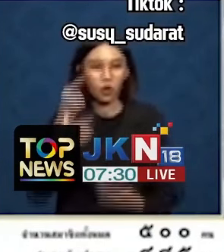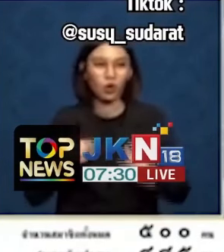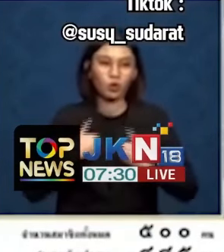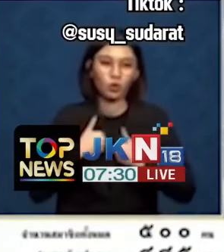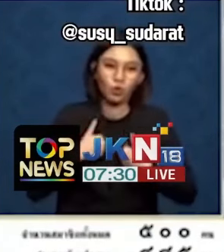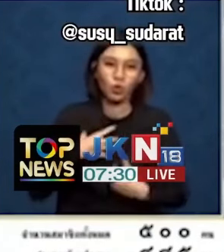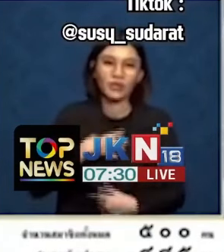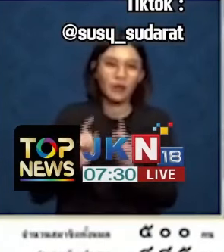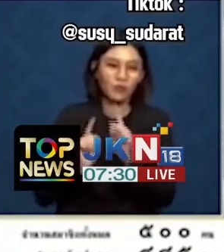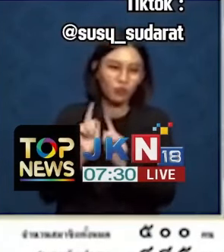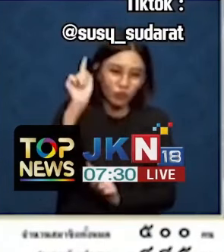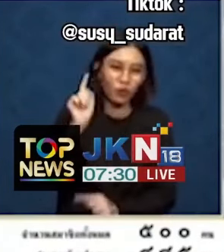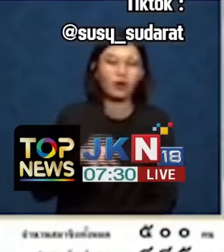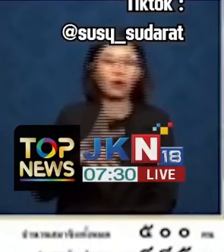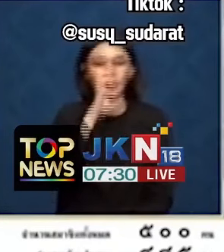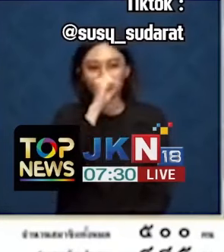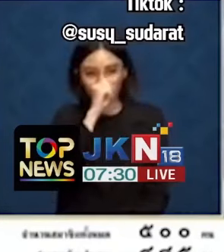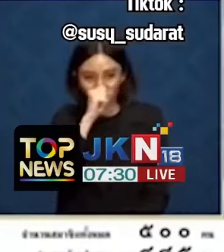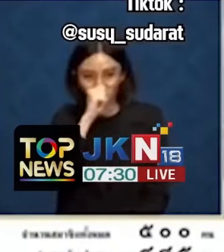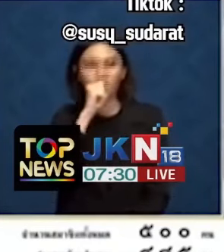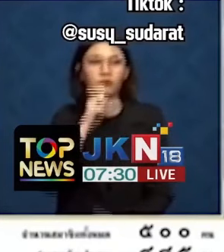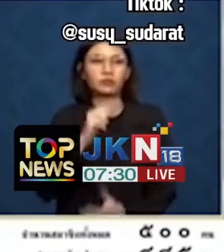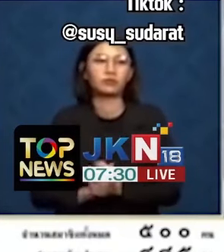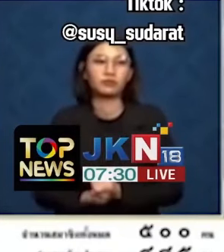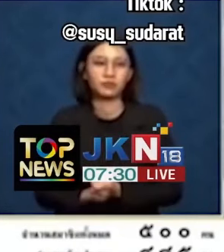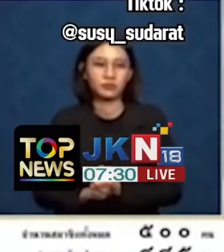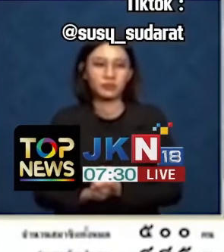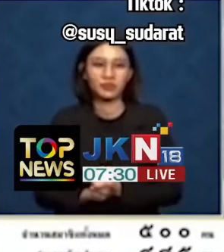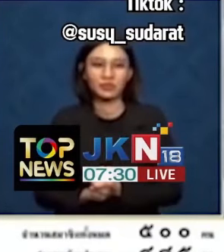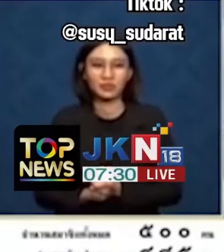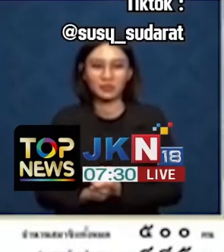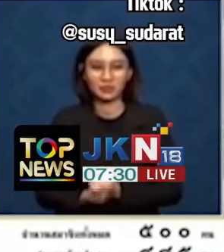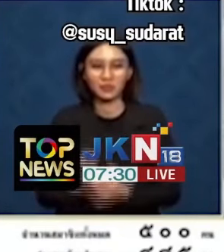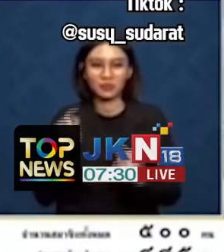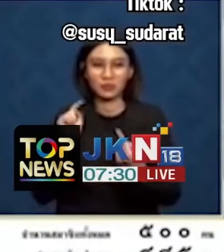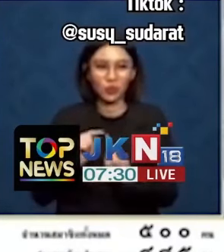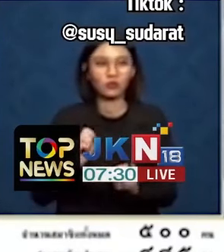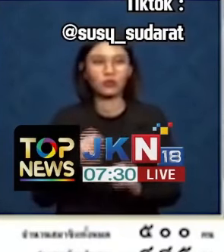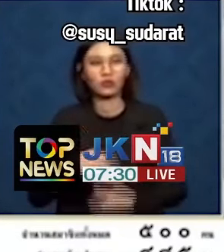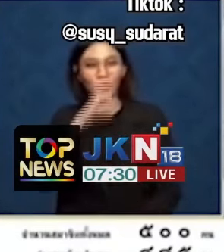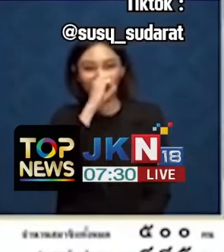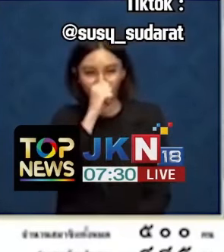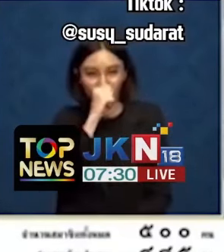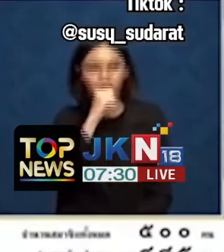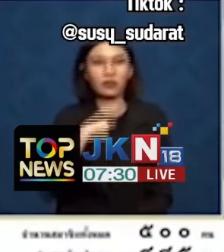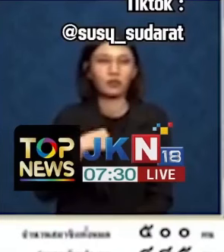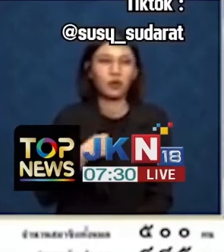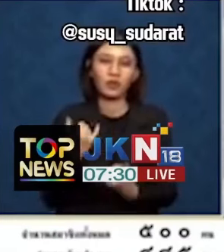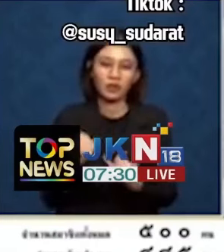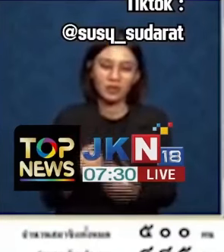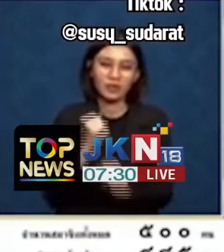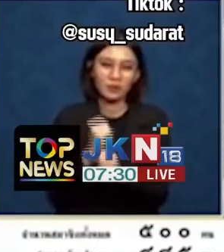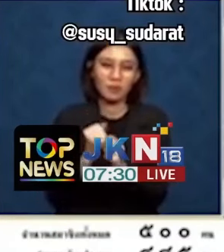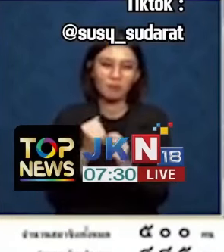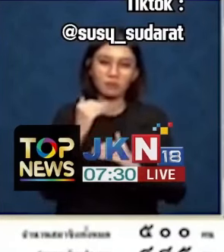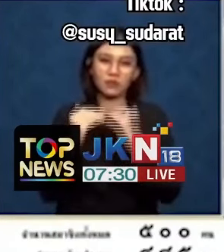ที่อยู่สูงยังไงต้องขอลองดูสักทีนะจ๊ะนี่คือมันต้องเสี่ยงกันหน่อยนะท่านประธานก็เดินเรือมาถึงขนาดนี้แล้ว